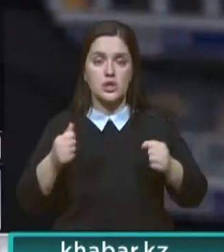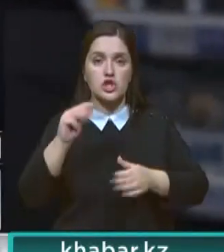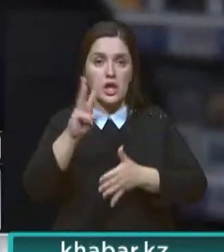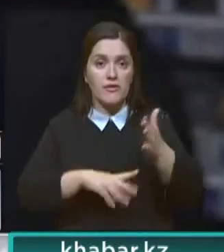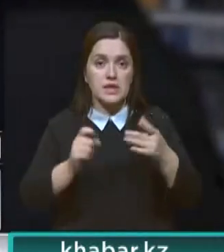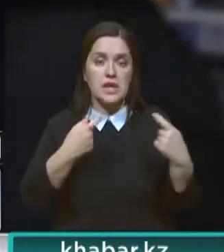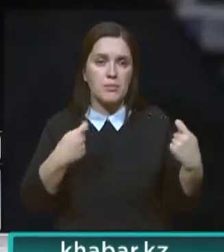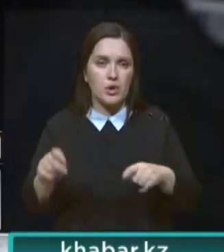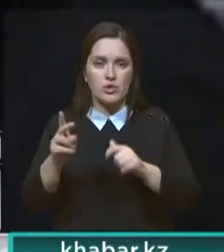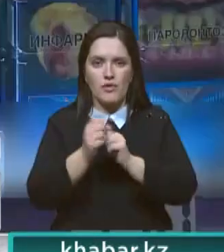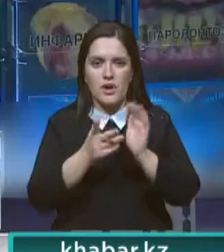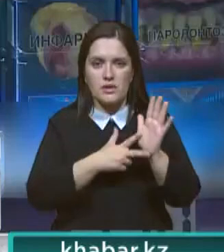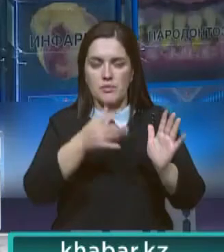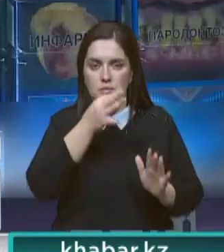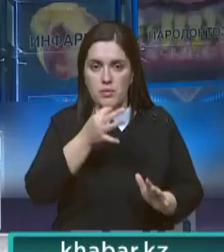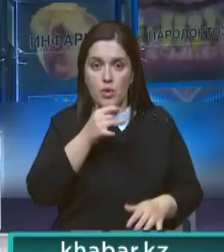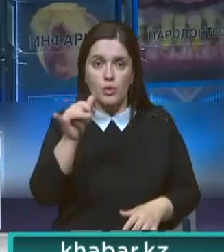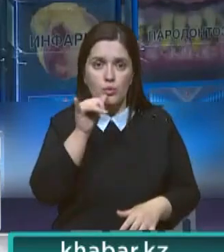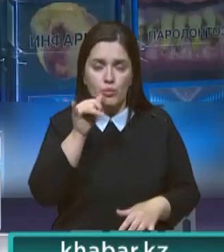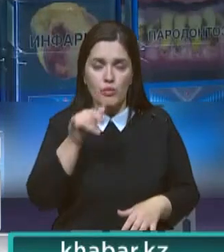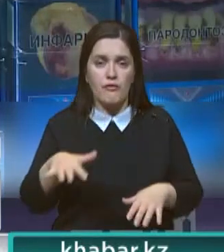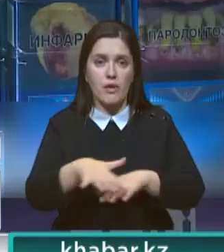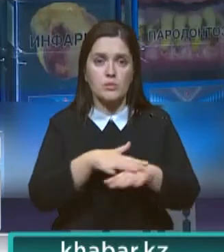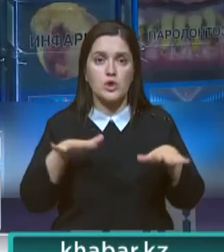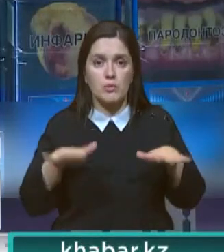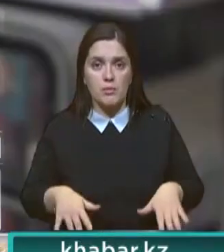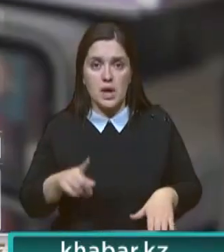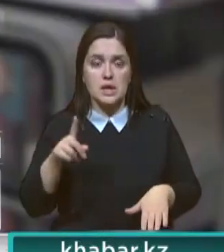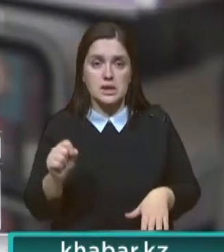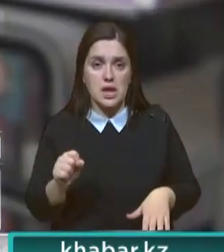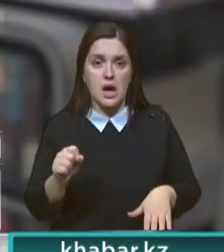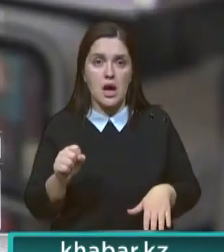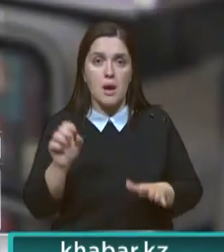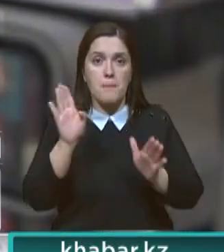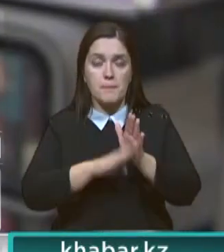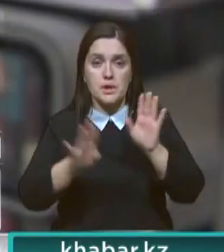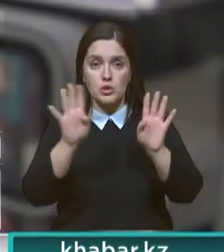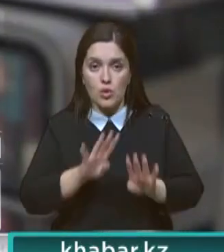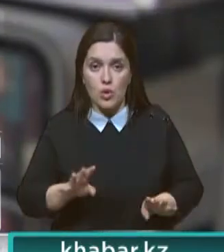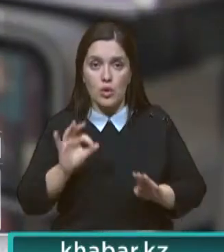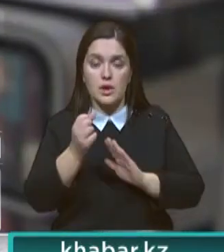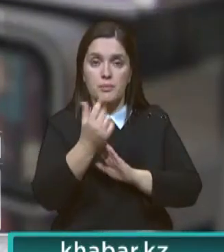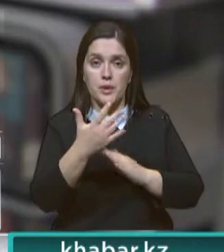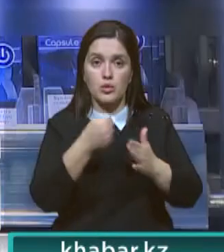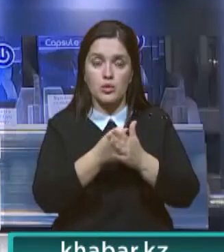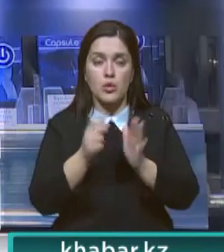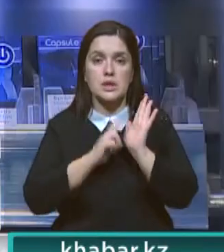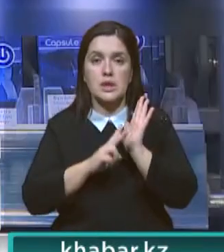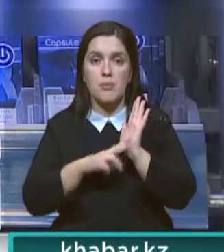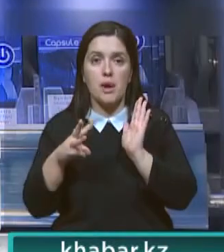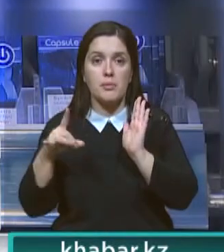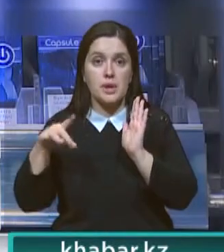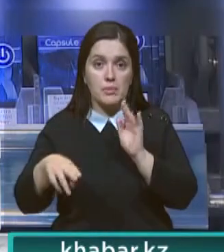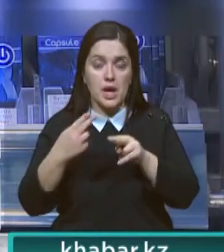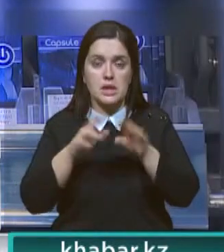продажу несовершеннолетним, курение в общественных местах и за выкладку без шторки – от 15 до 70 МРП. При этом в